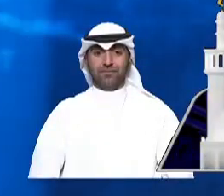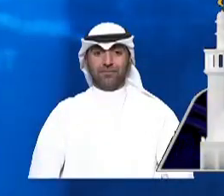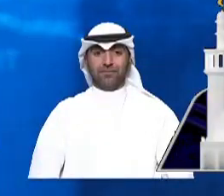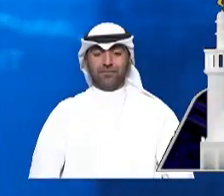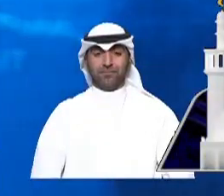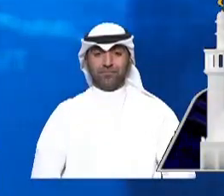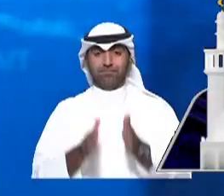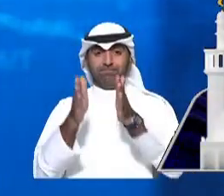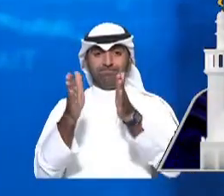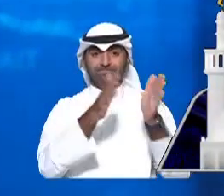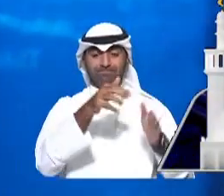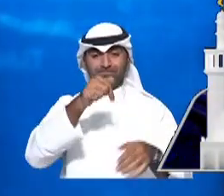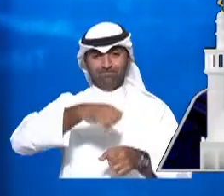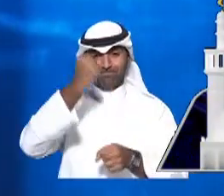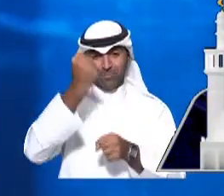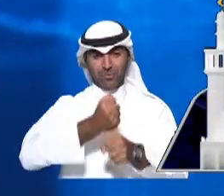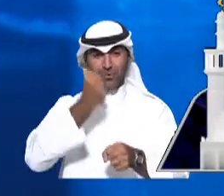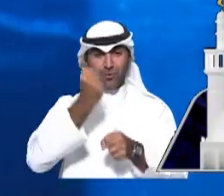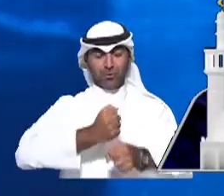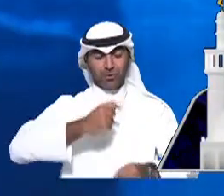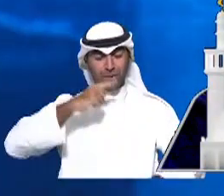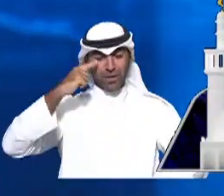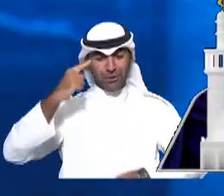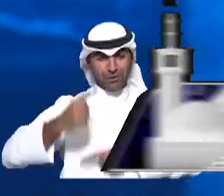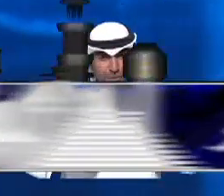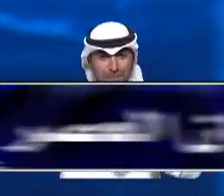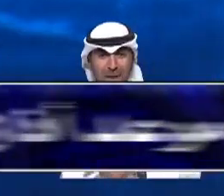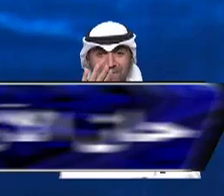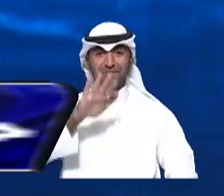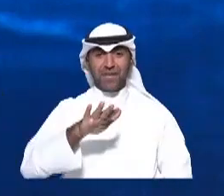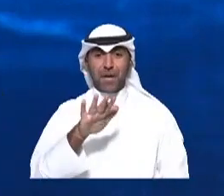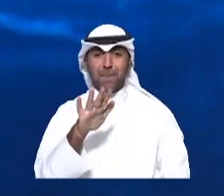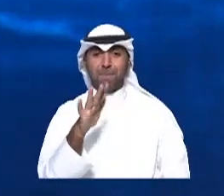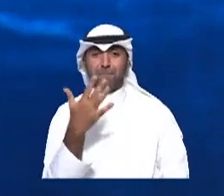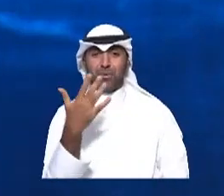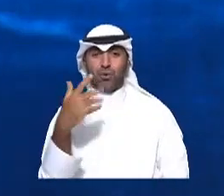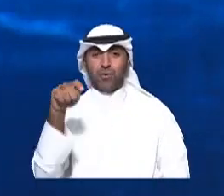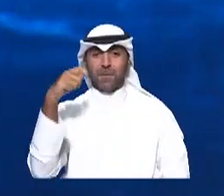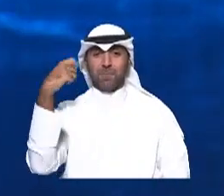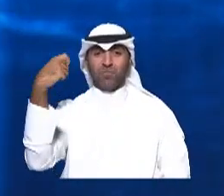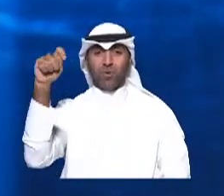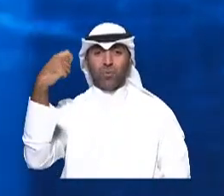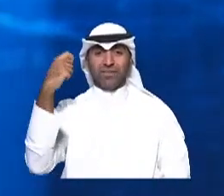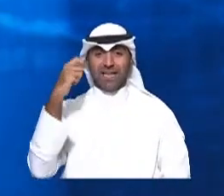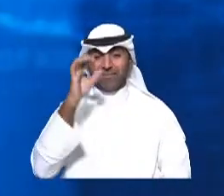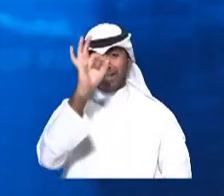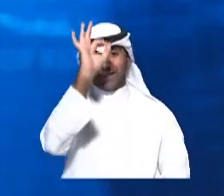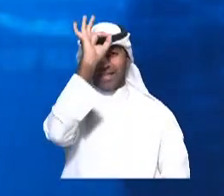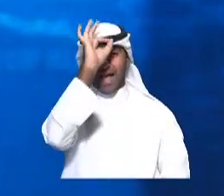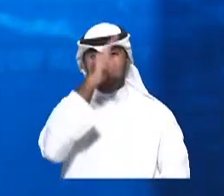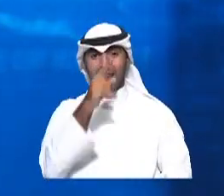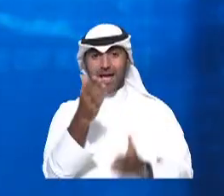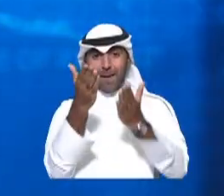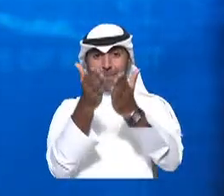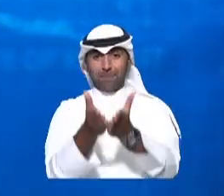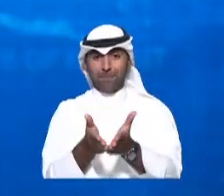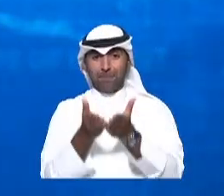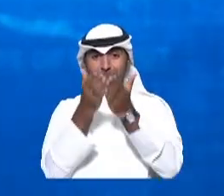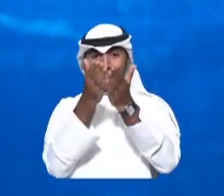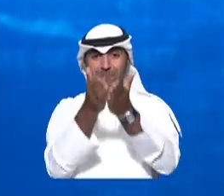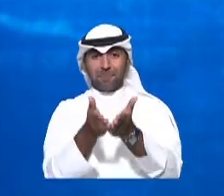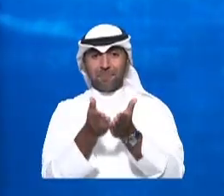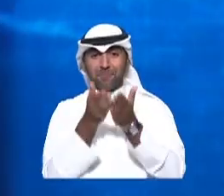جهود مميزة تبذلها قوات خفر السواحل في حفظ الأمن البحري ومكافحة جرائم التهريب